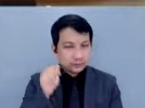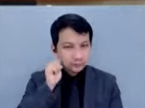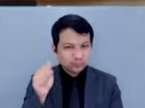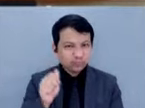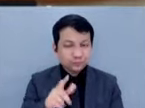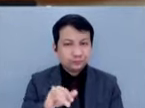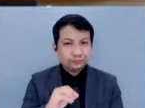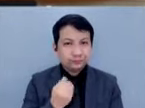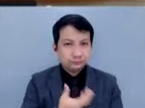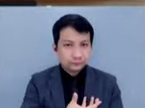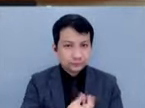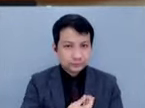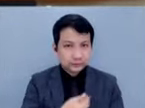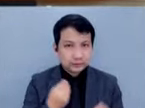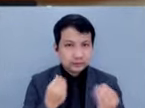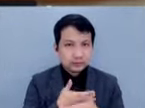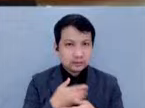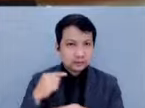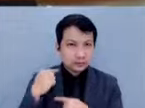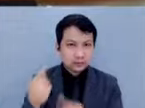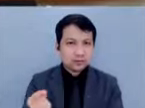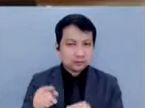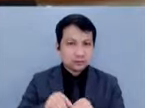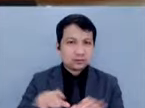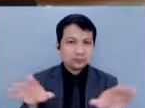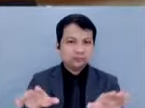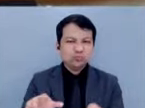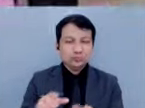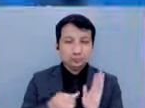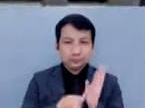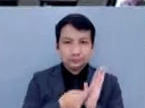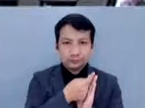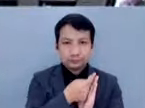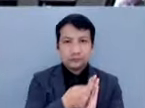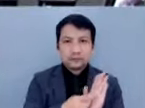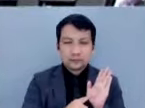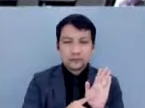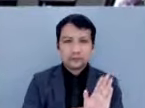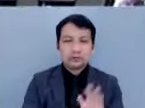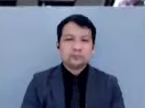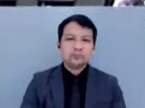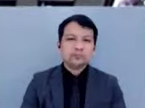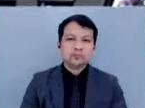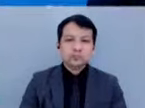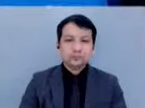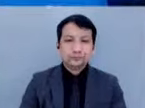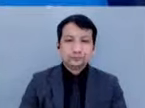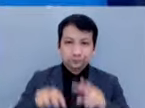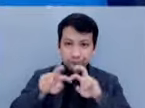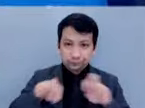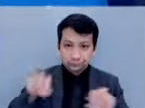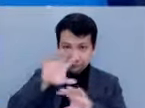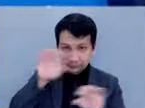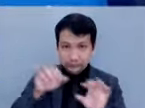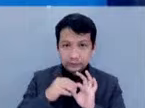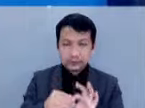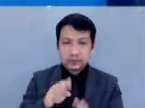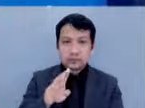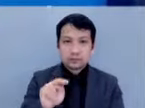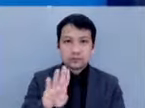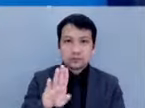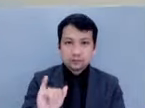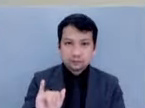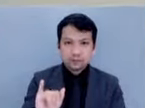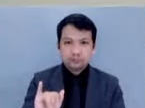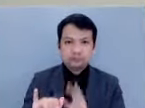takot ninyo mula nung umalingasaw ang katotohanan. Sa ngayon, tuloy ang manhunt operation ng National Bureau of Investigation laban